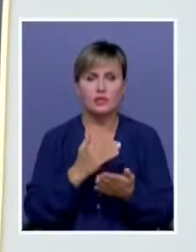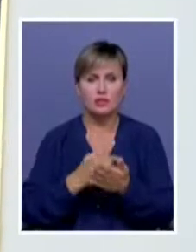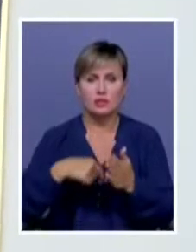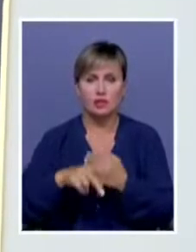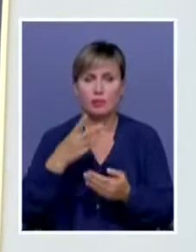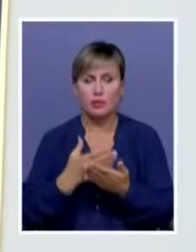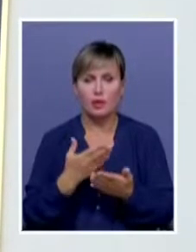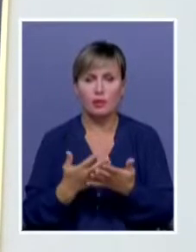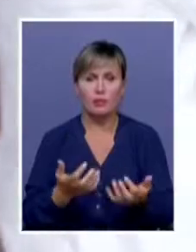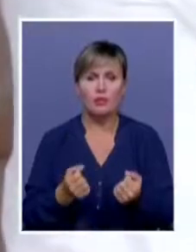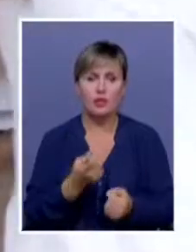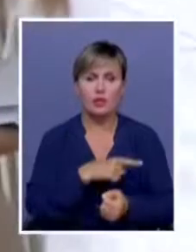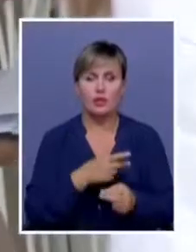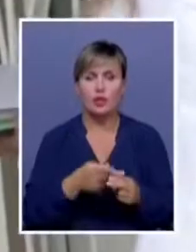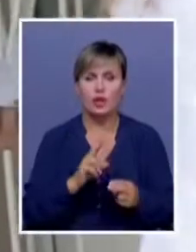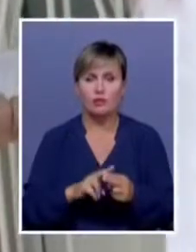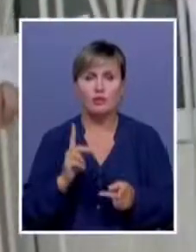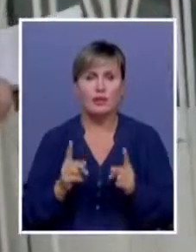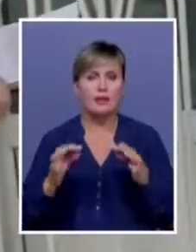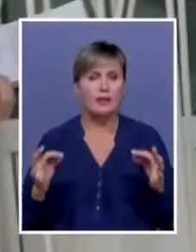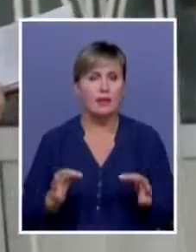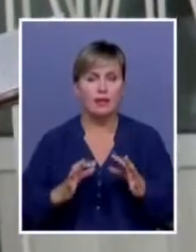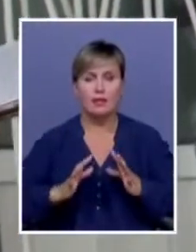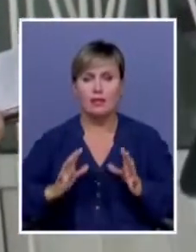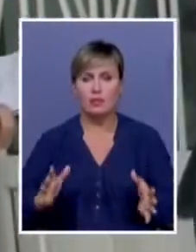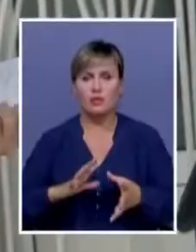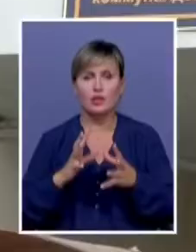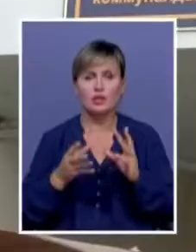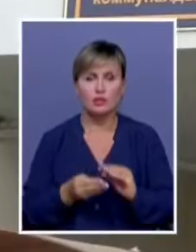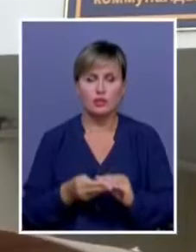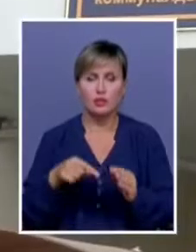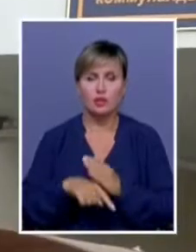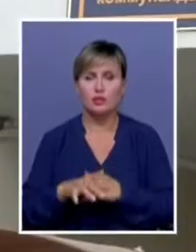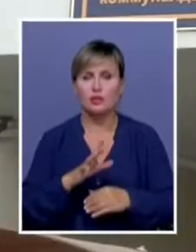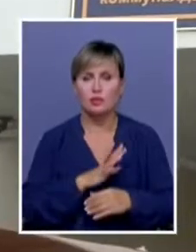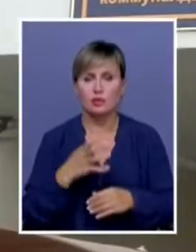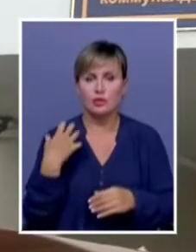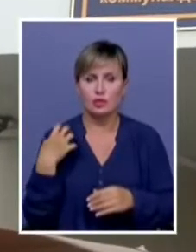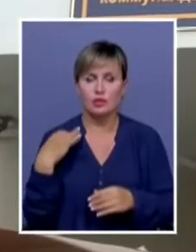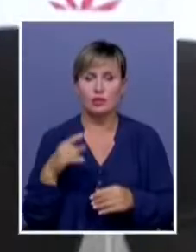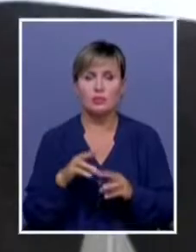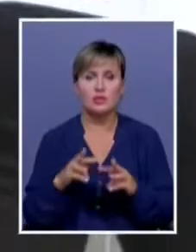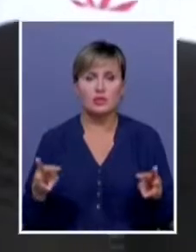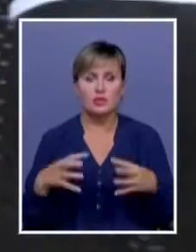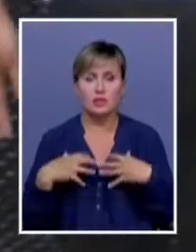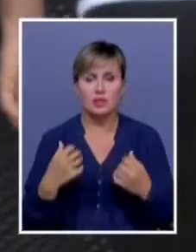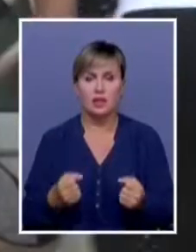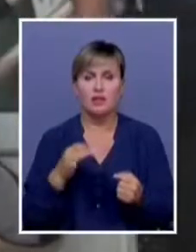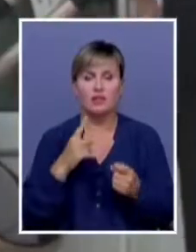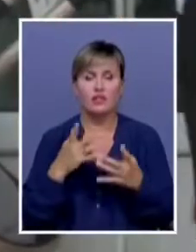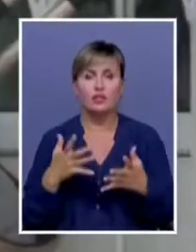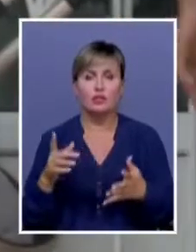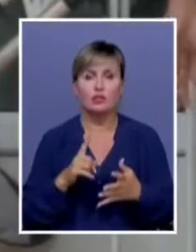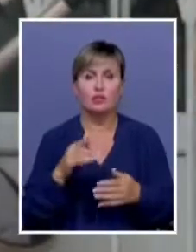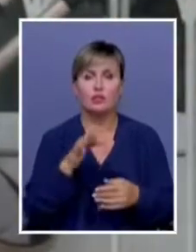отображены приемы к врачам, которых в реальности никогда не было. В результате отдуваться пришлось чиновникам из Минздрава. Тем временем выяснилось, что